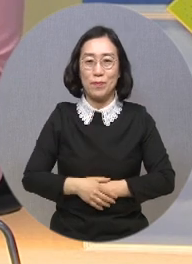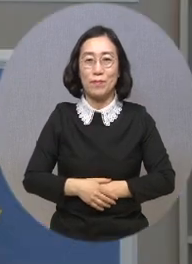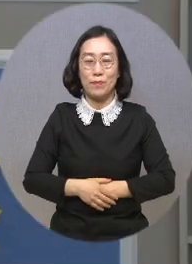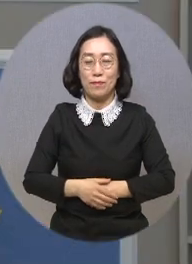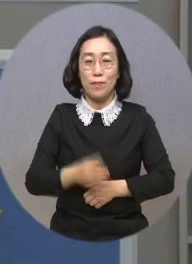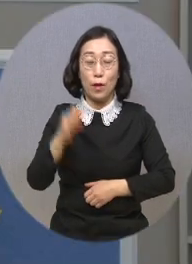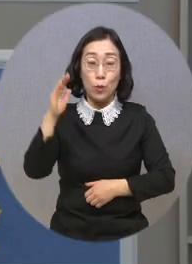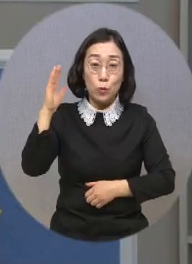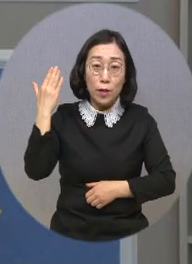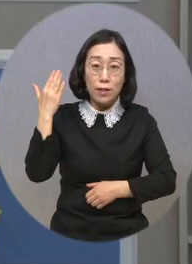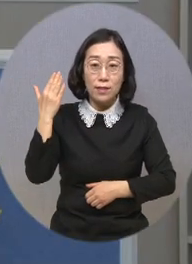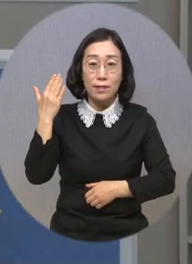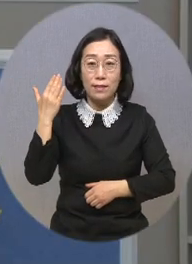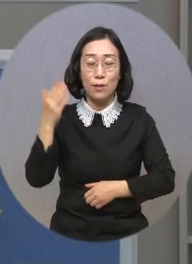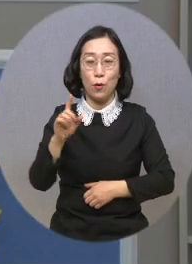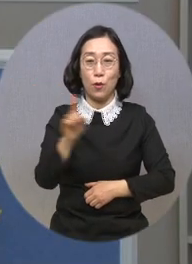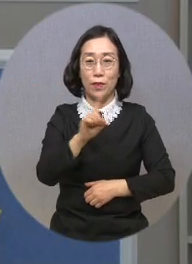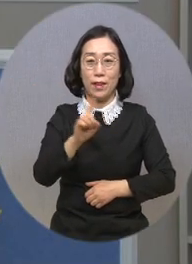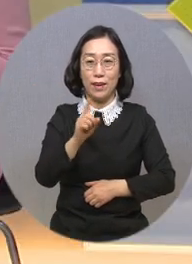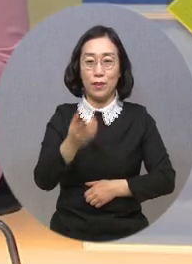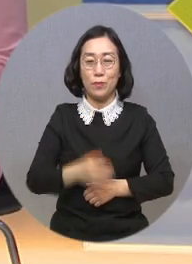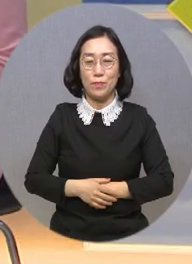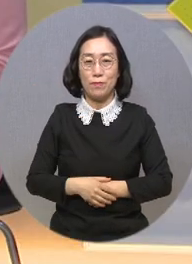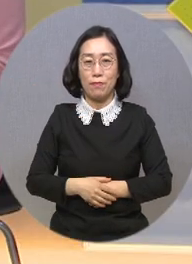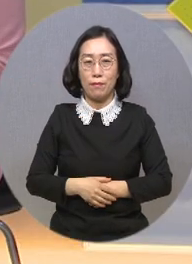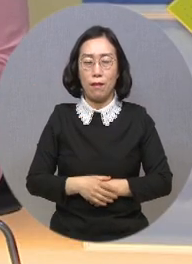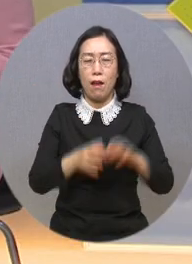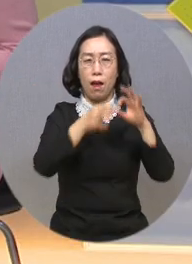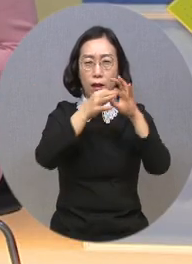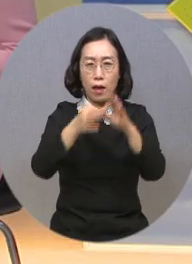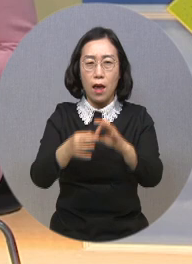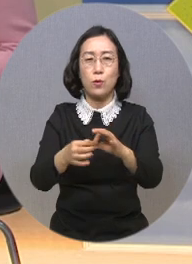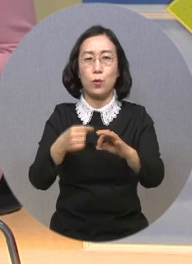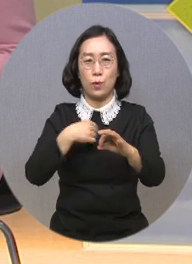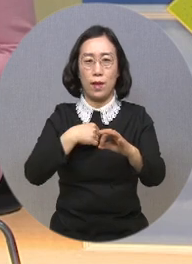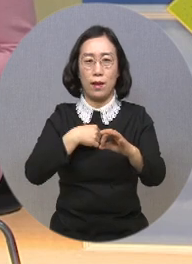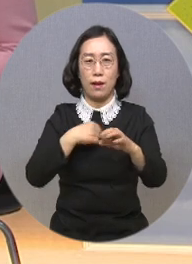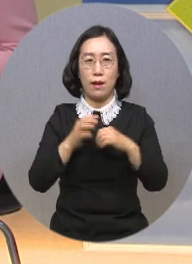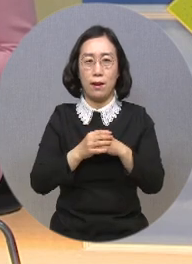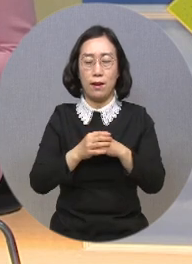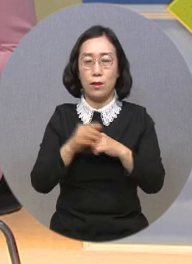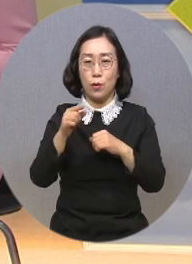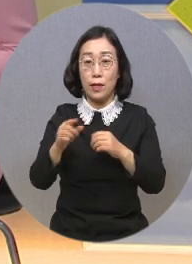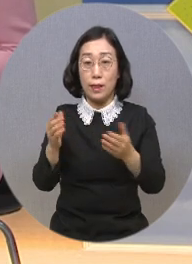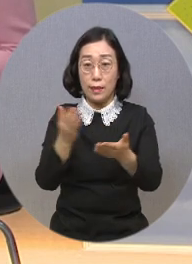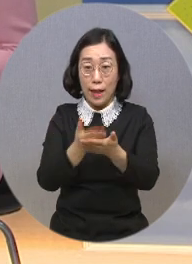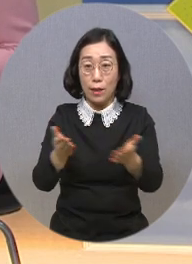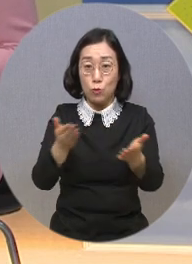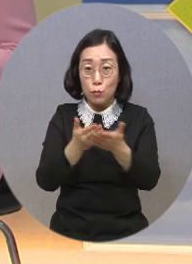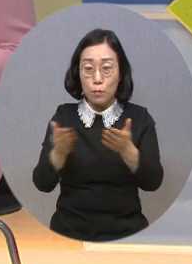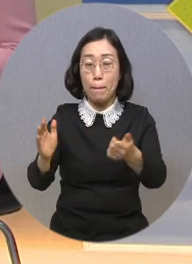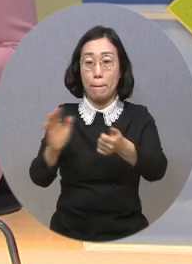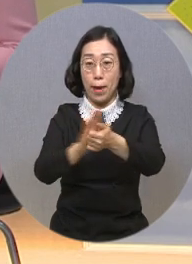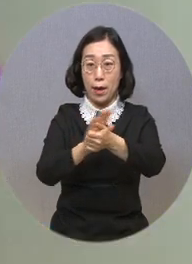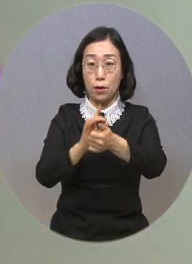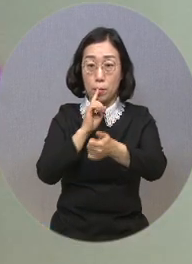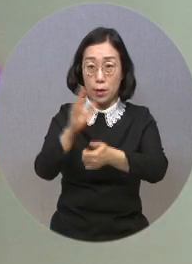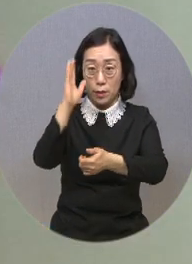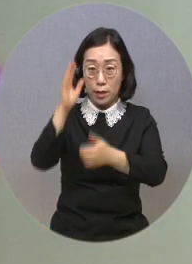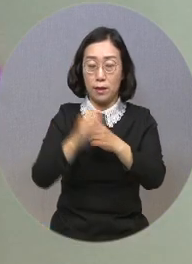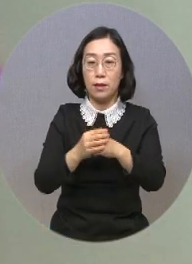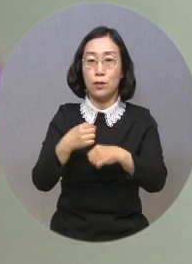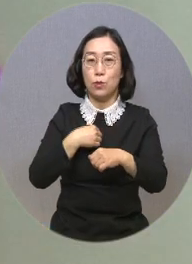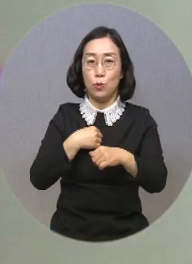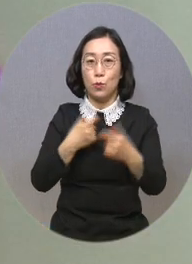요즘 최근 근황은 좀 어떠신가요? 계속 제가 사실 그 여기도 나눔과 배려를 이야기를 하셨는데 저도